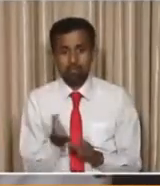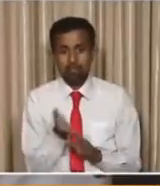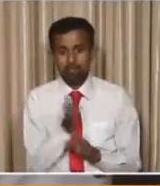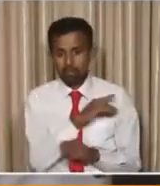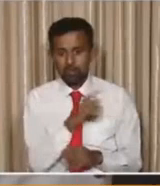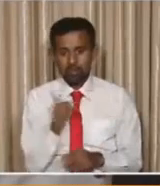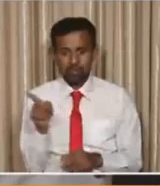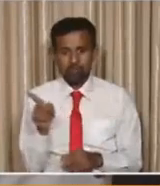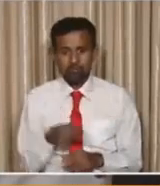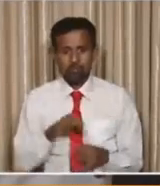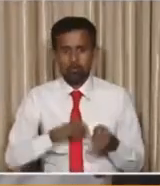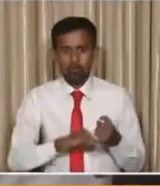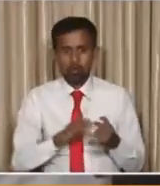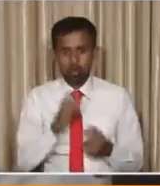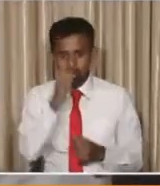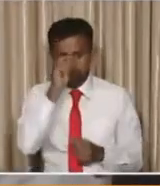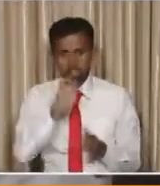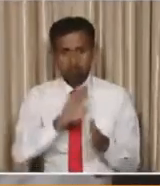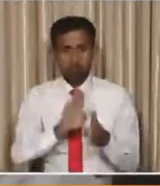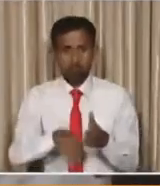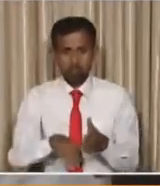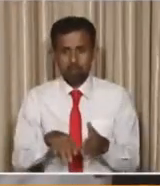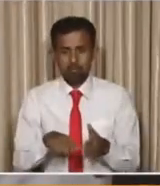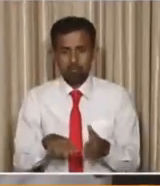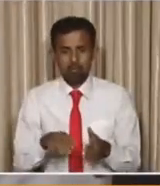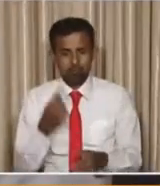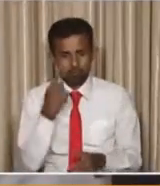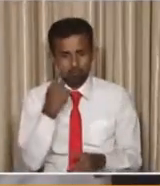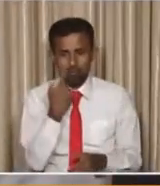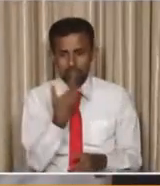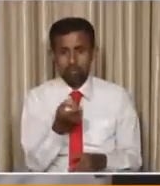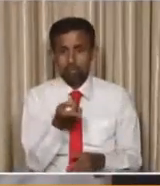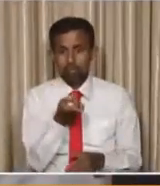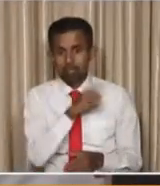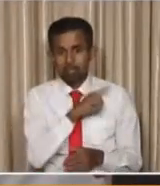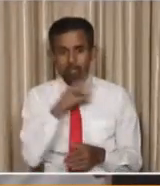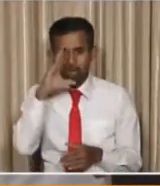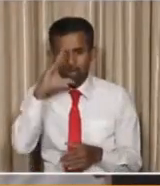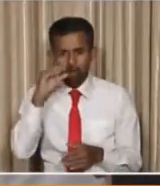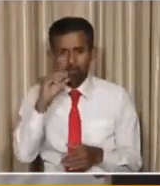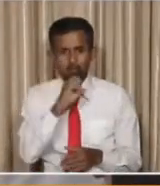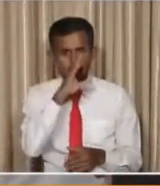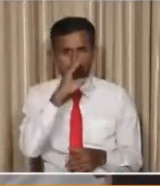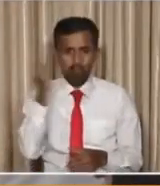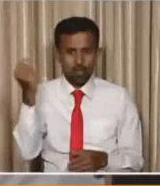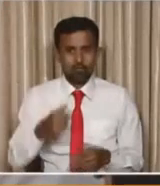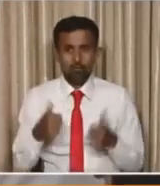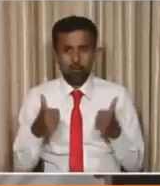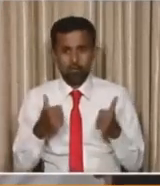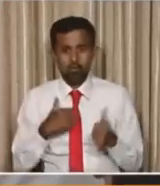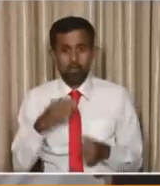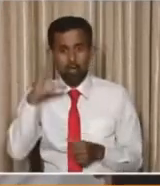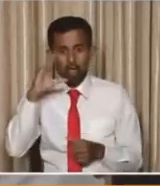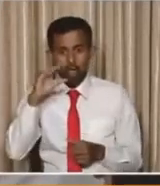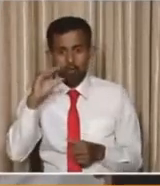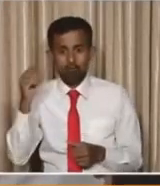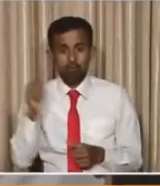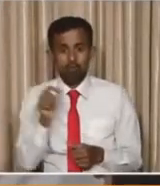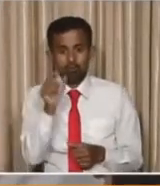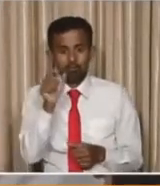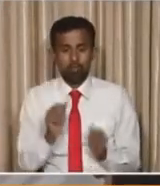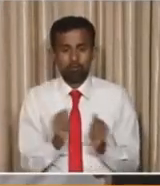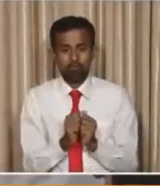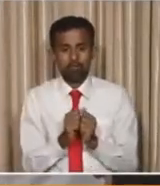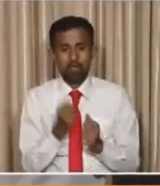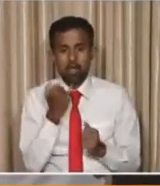දවසේ සුමන්දන් මන්තුම එක ප්‍රතික්ෂේප කළා තියෙනවා. මම දැකා ඊයේත් හැන්දෑවේ මේ උදේනෝ නම් වඩා හොඳයි. මම හැන්දෑවේ එතුමට ඒ වැඩ